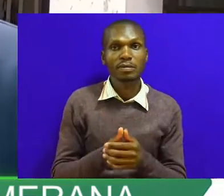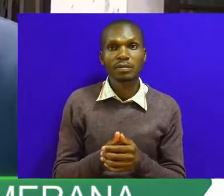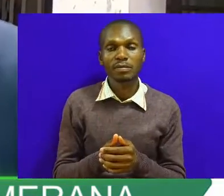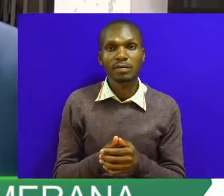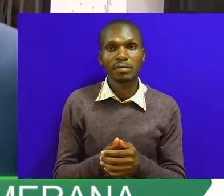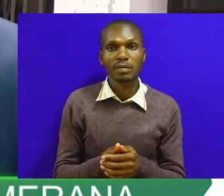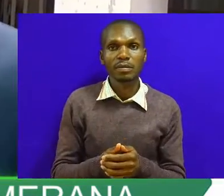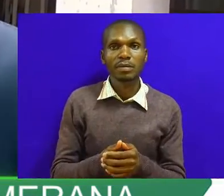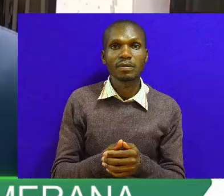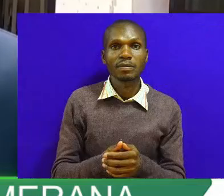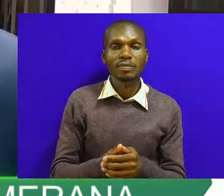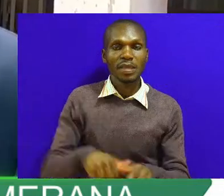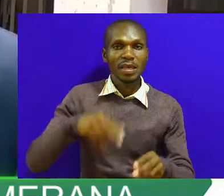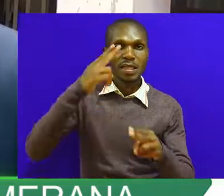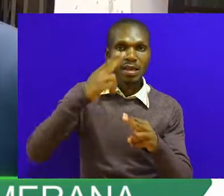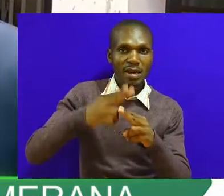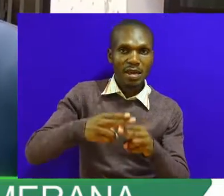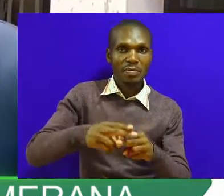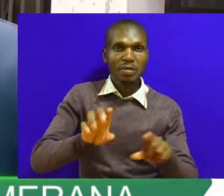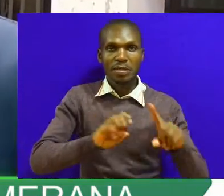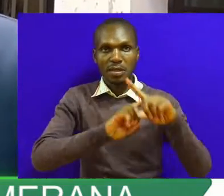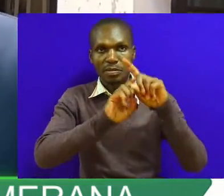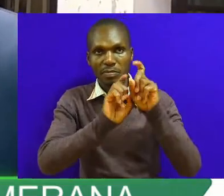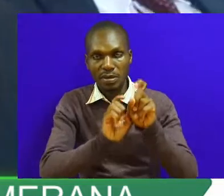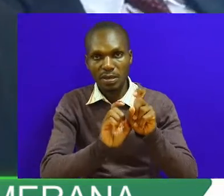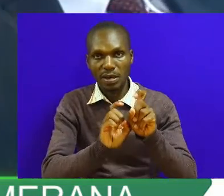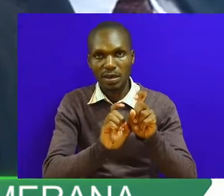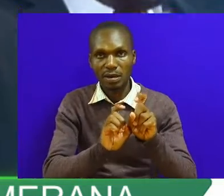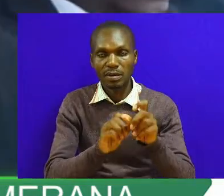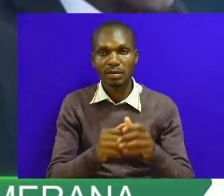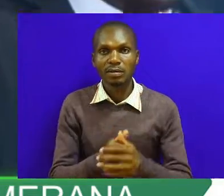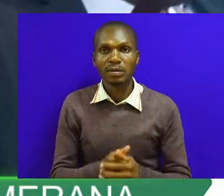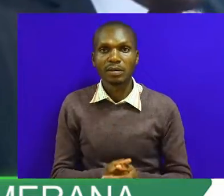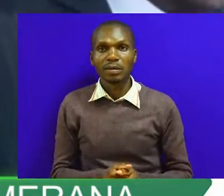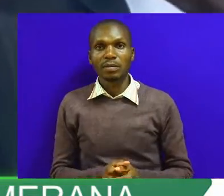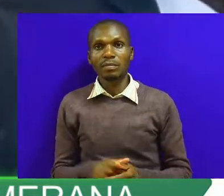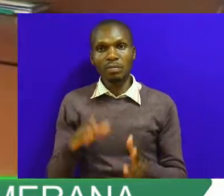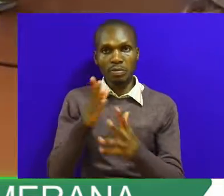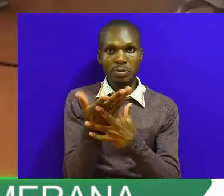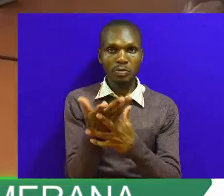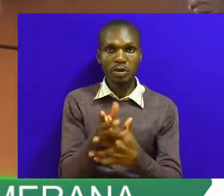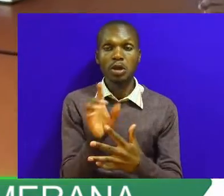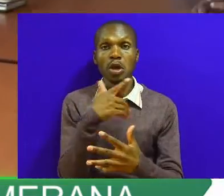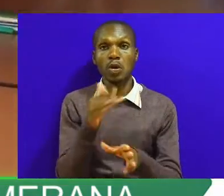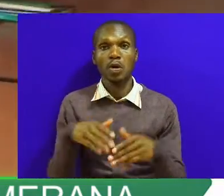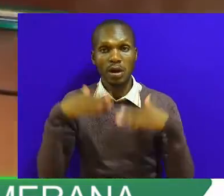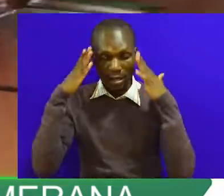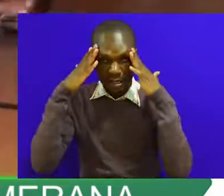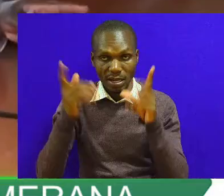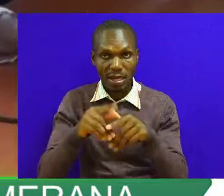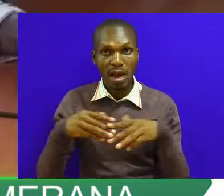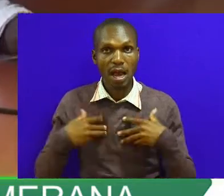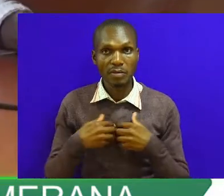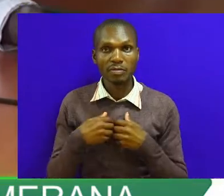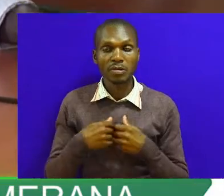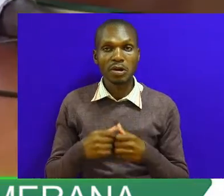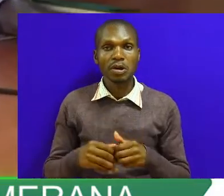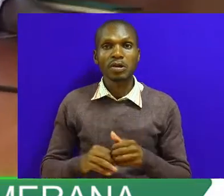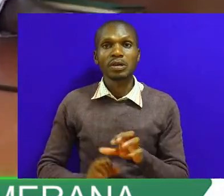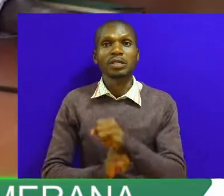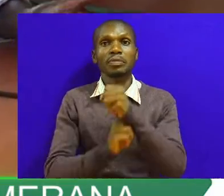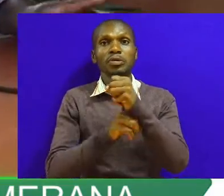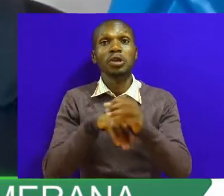malah tahu nih bicara tahu nih karena si balot paper. Gatia bali abai kirana ni gobe ya kira ekoko asekeli abarachi